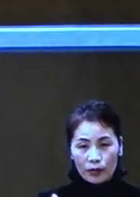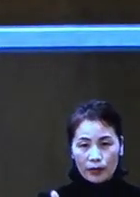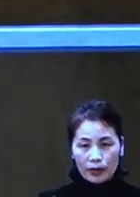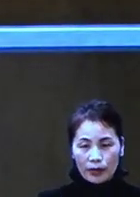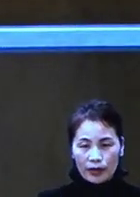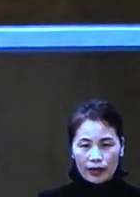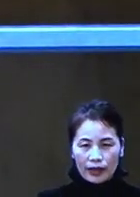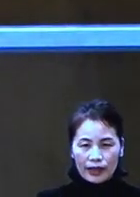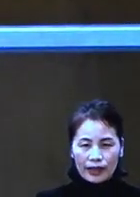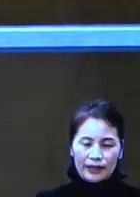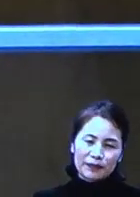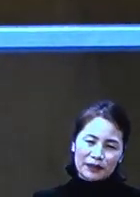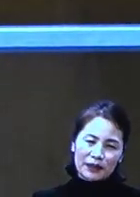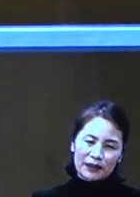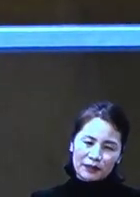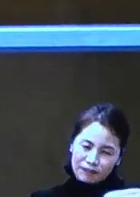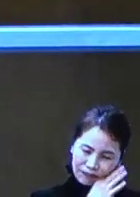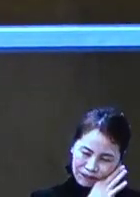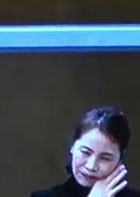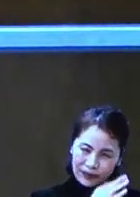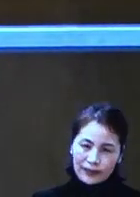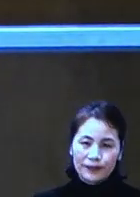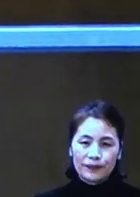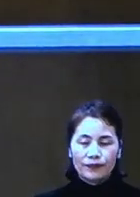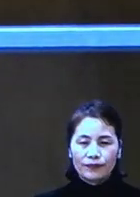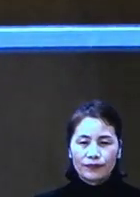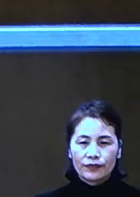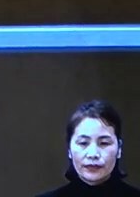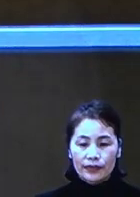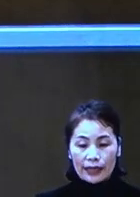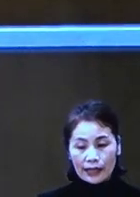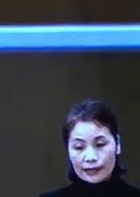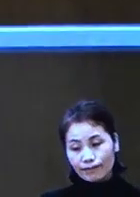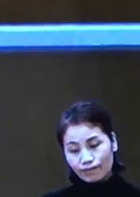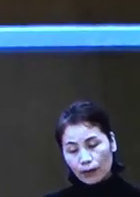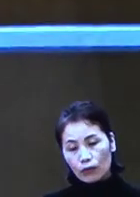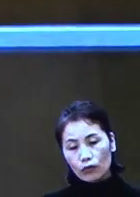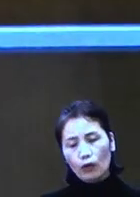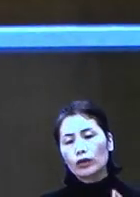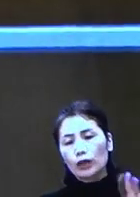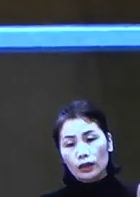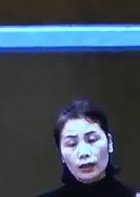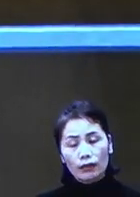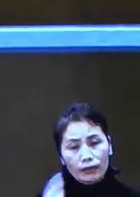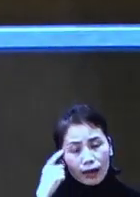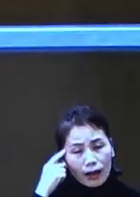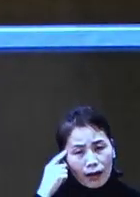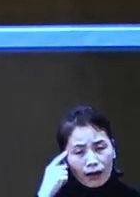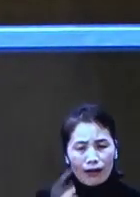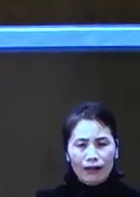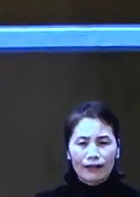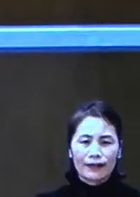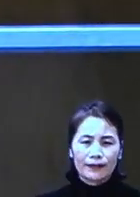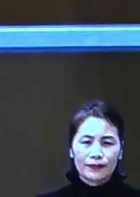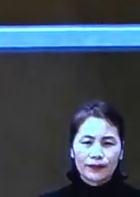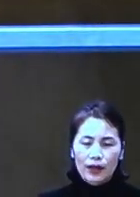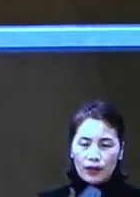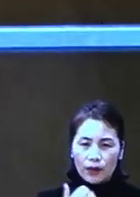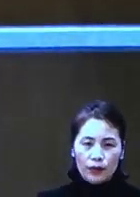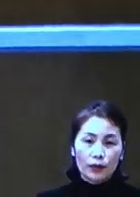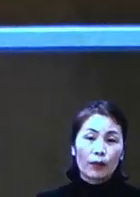부끄러울 지경입니다. 나는 맞고 당신은 틀리다는 식의 태도는 국가 그리고 경기도의